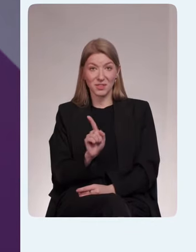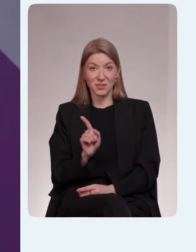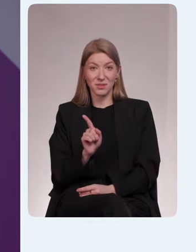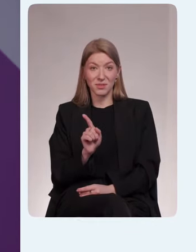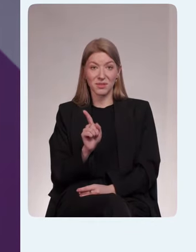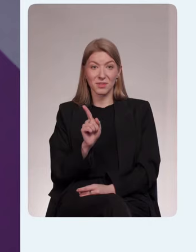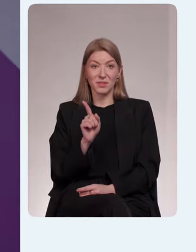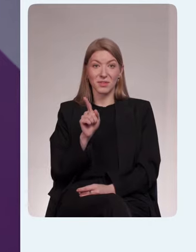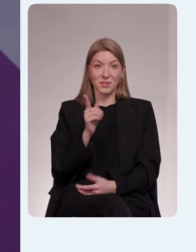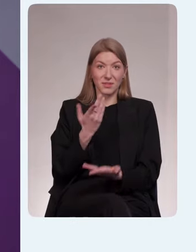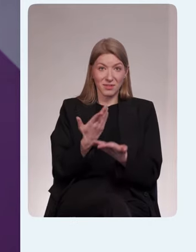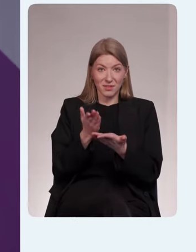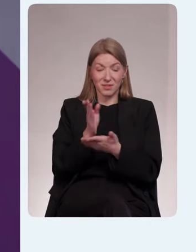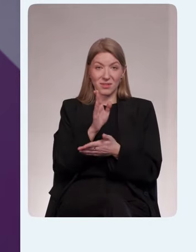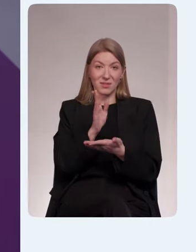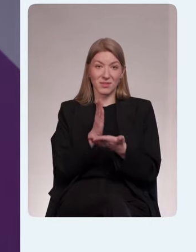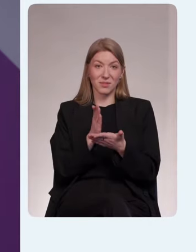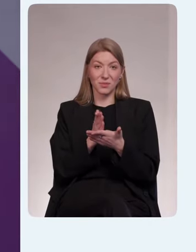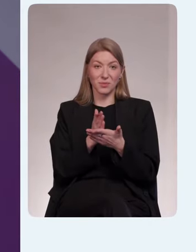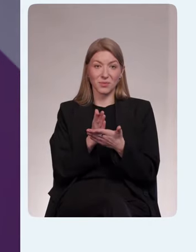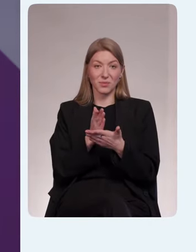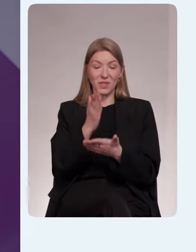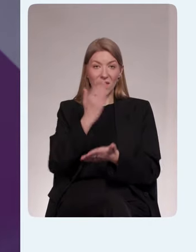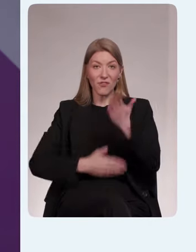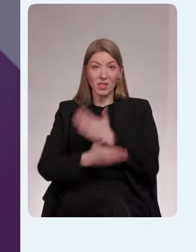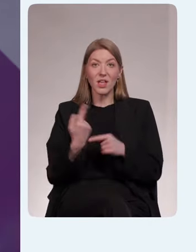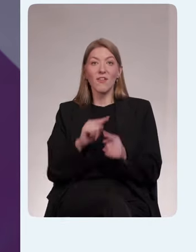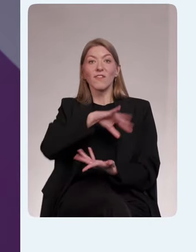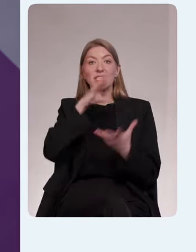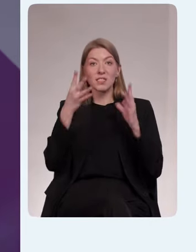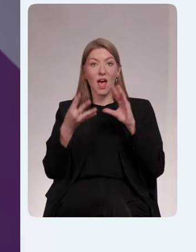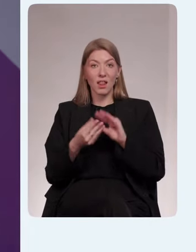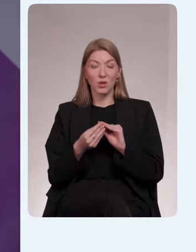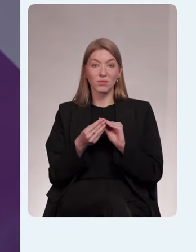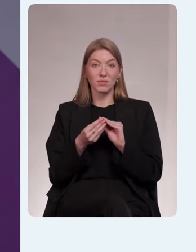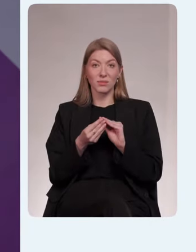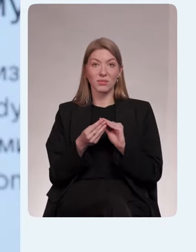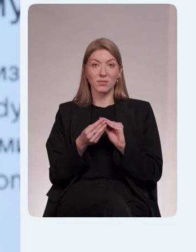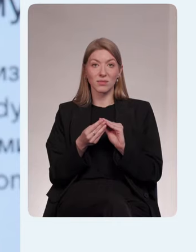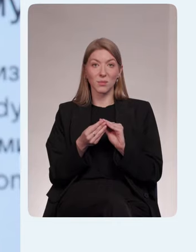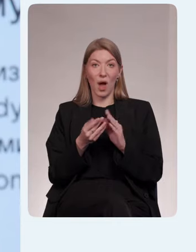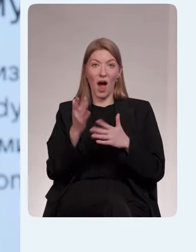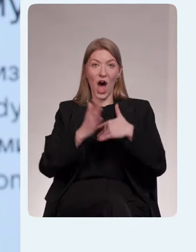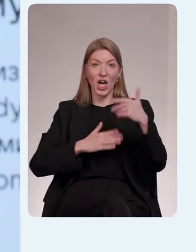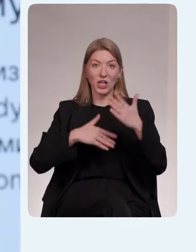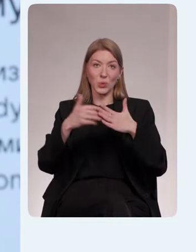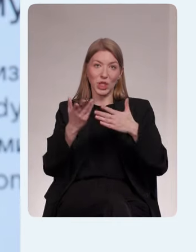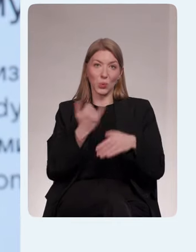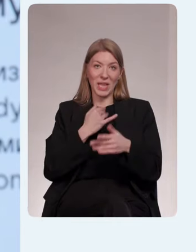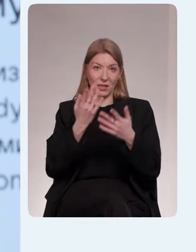есть друг-инвалид. Так что в целом это развязывает мне руки в определенной